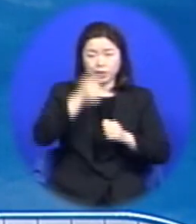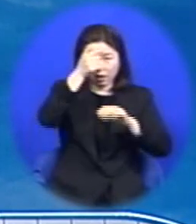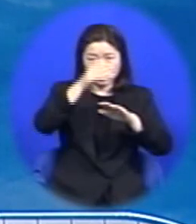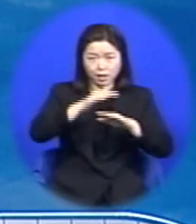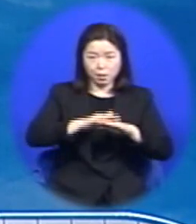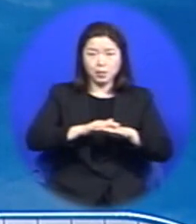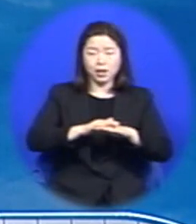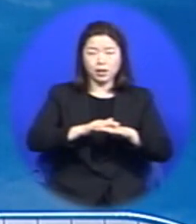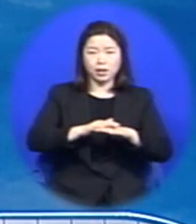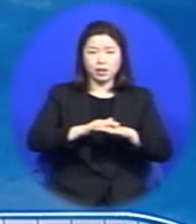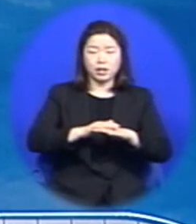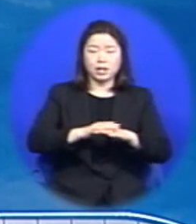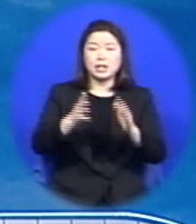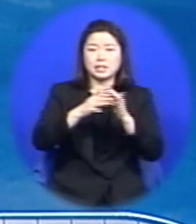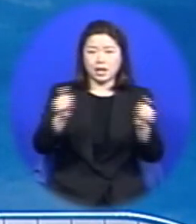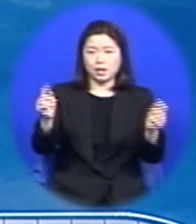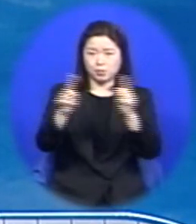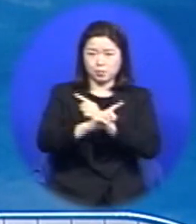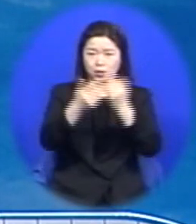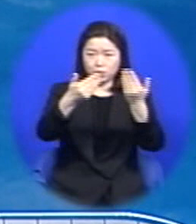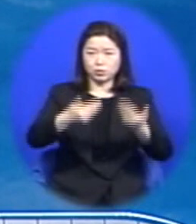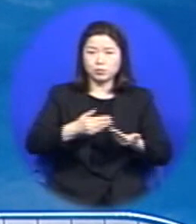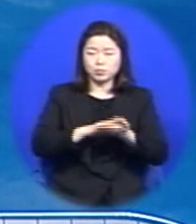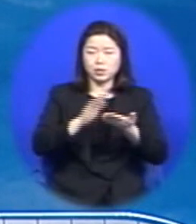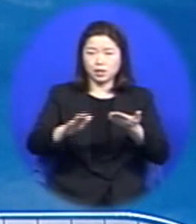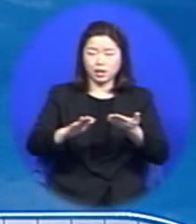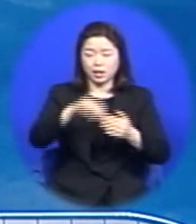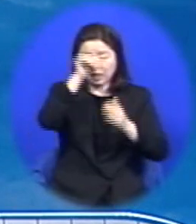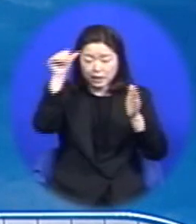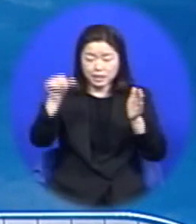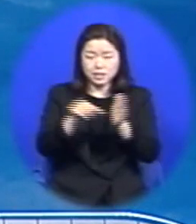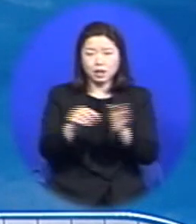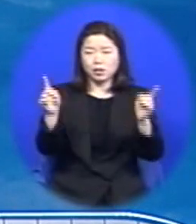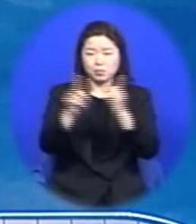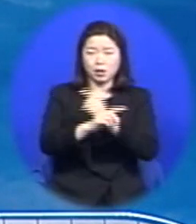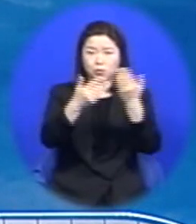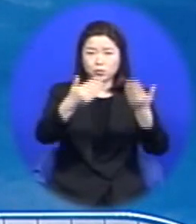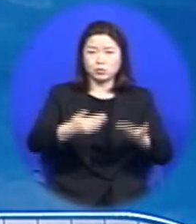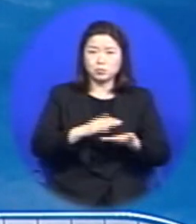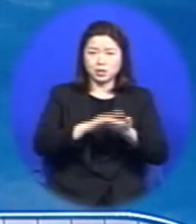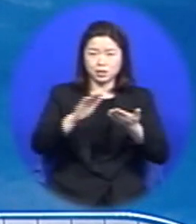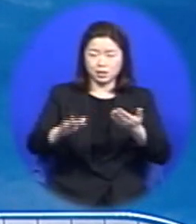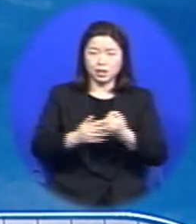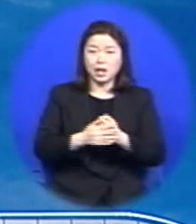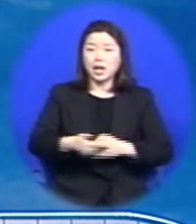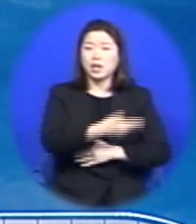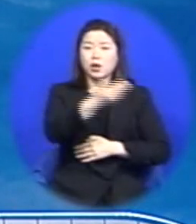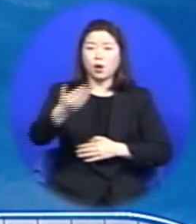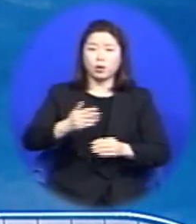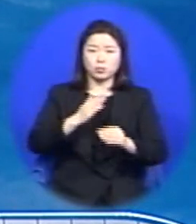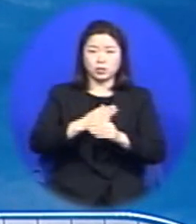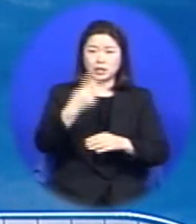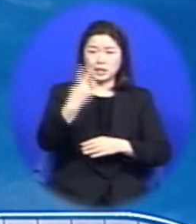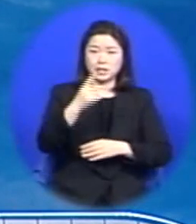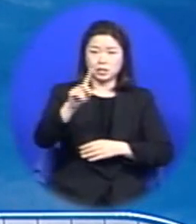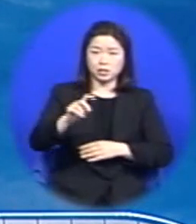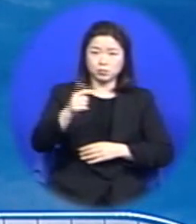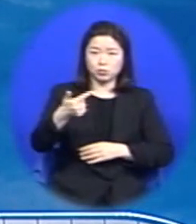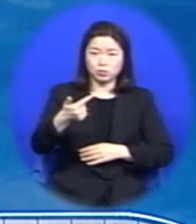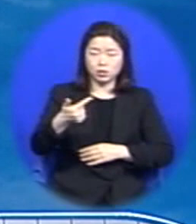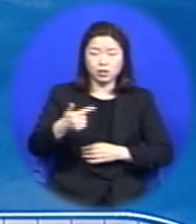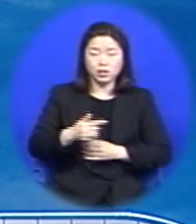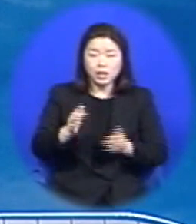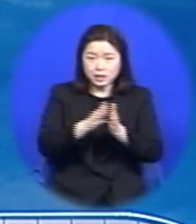예배는 사람을 바꿔요. 인생을 바꿉니다. 여러분 중에 2016년이 시작이